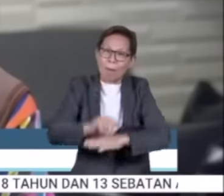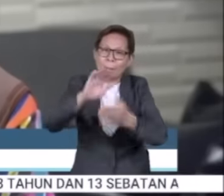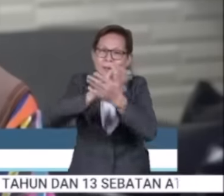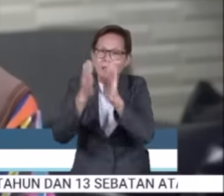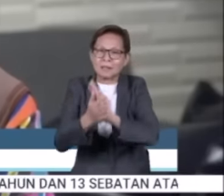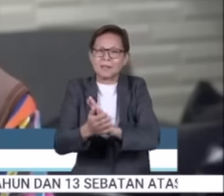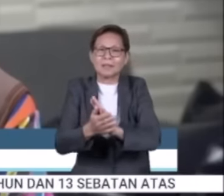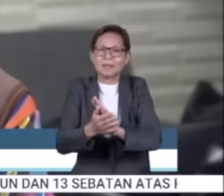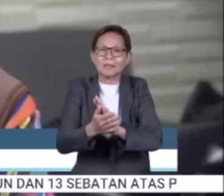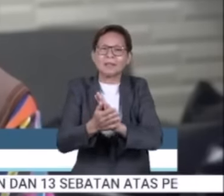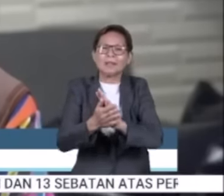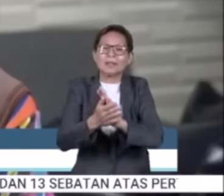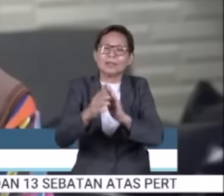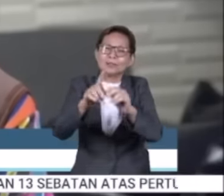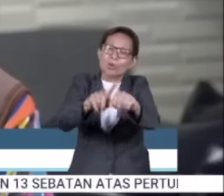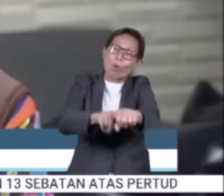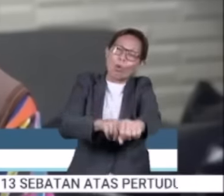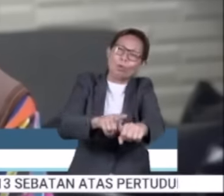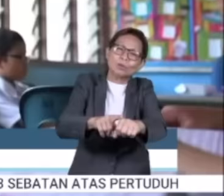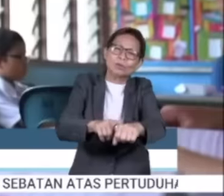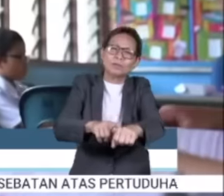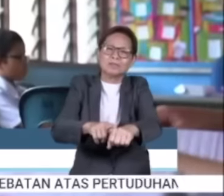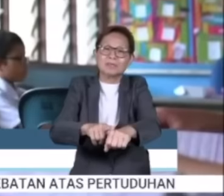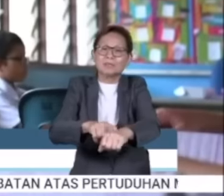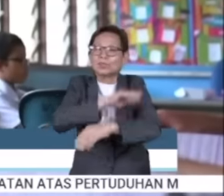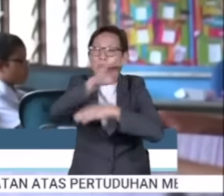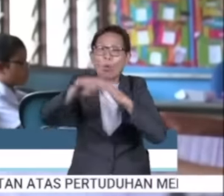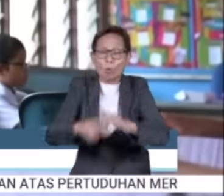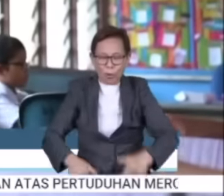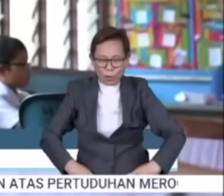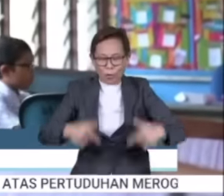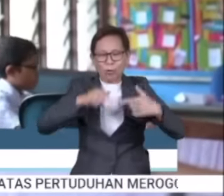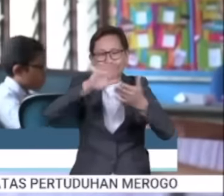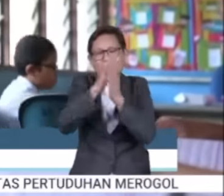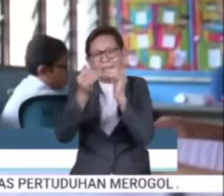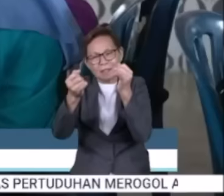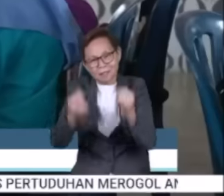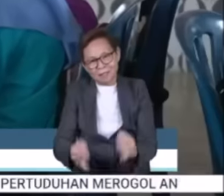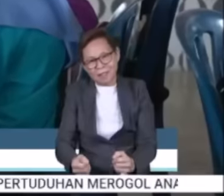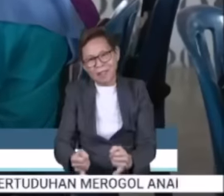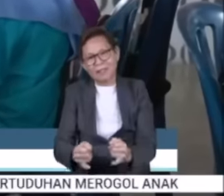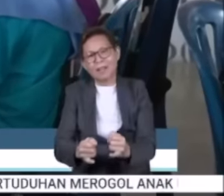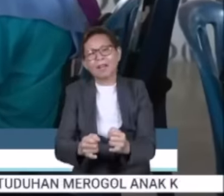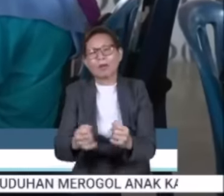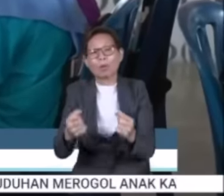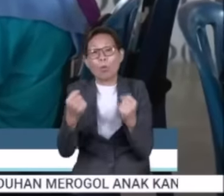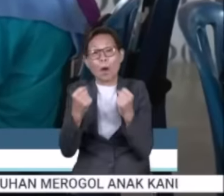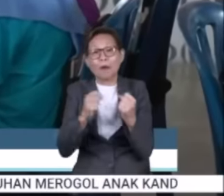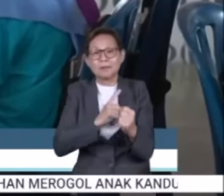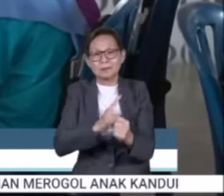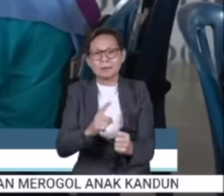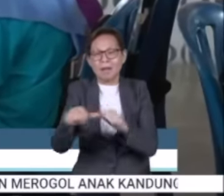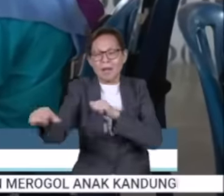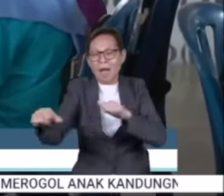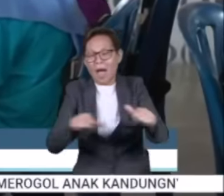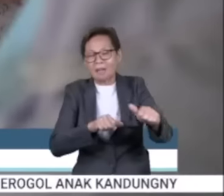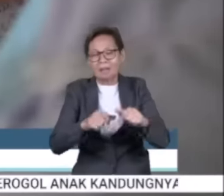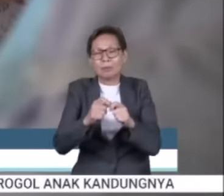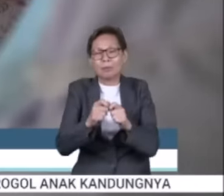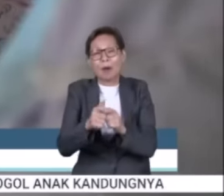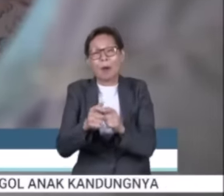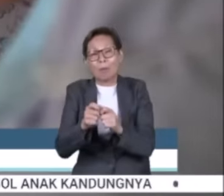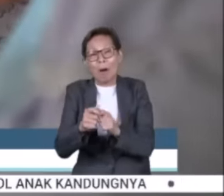seumur hidup untuk melahirkan insan yang bertakwalah. Selain tadarus, turut diadakan aktiviti tazkirah